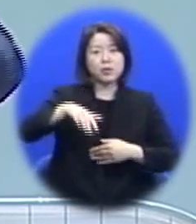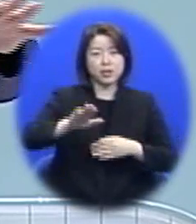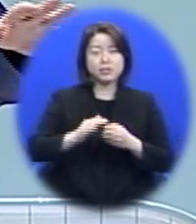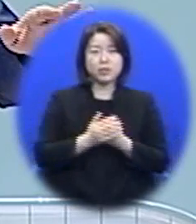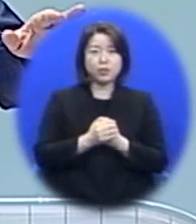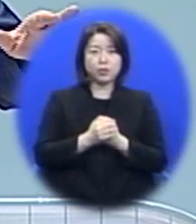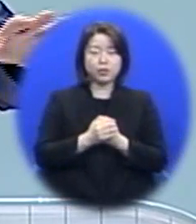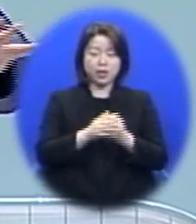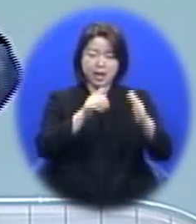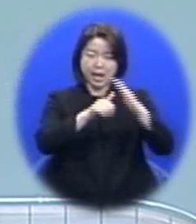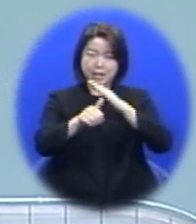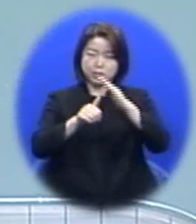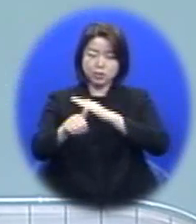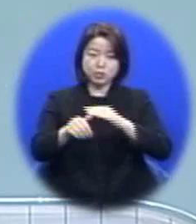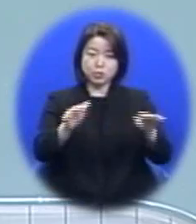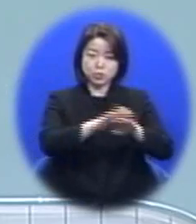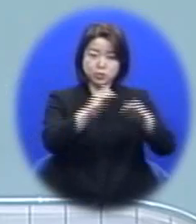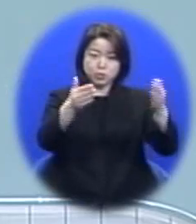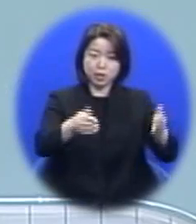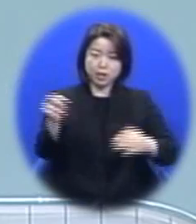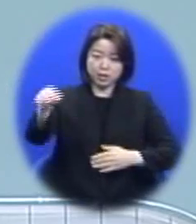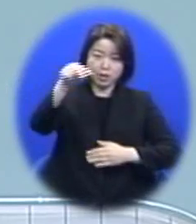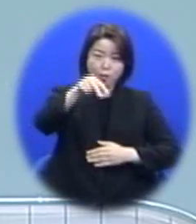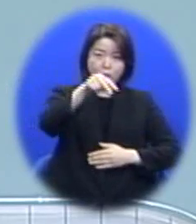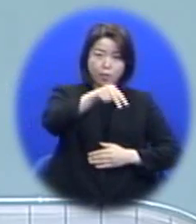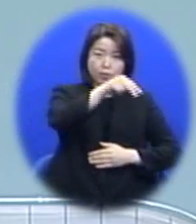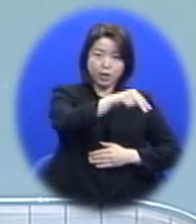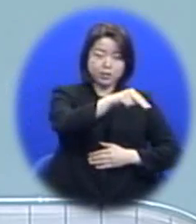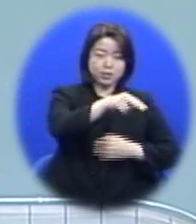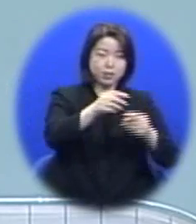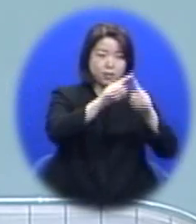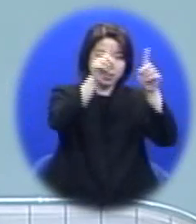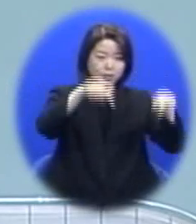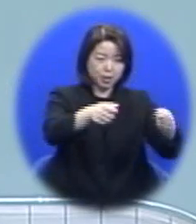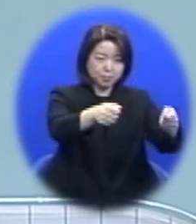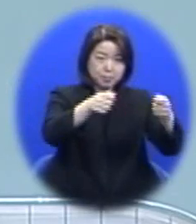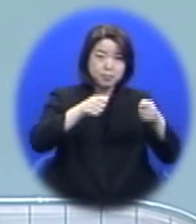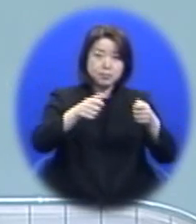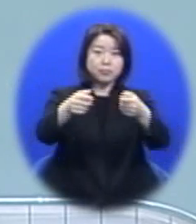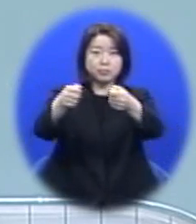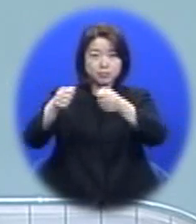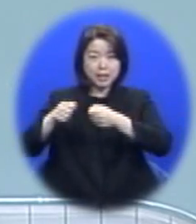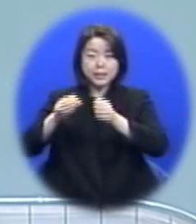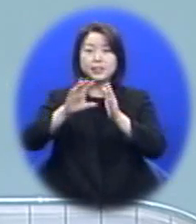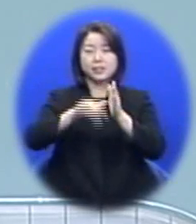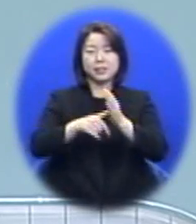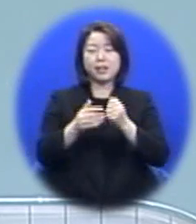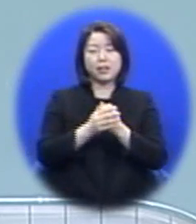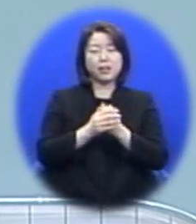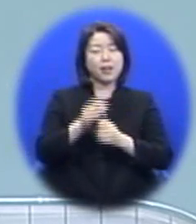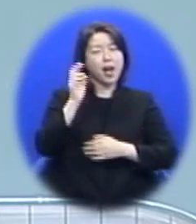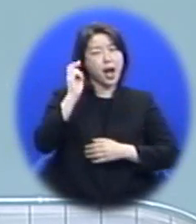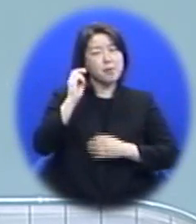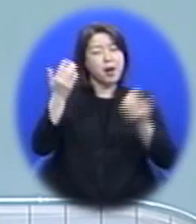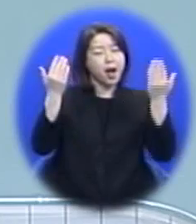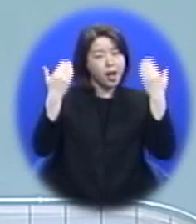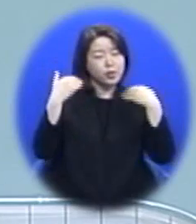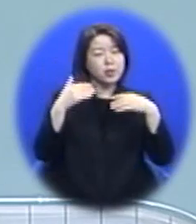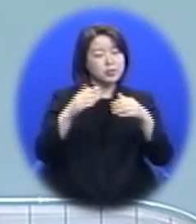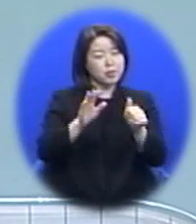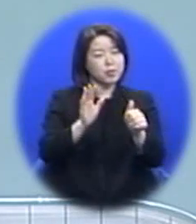그 선수들이 연단에 올라와서 상을 이렇게 받는데 아마 학교에서 그런 배려를 한